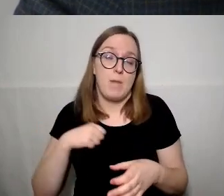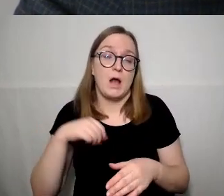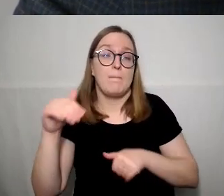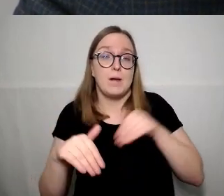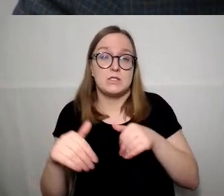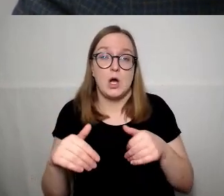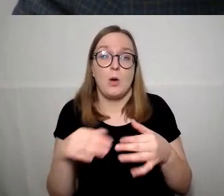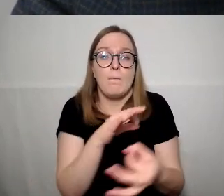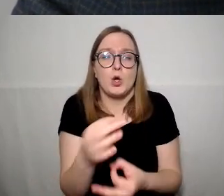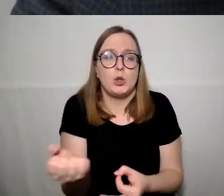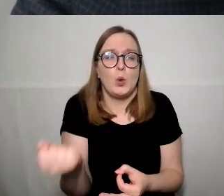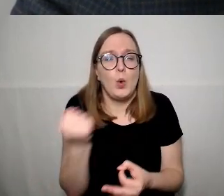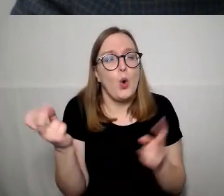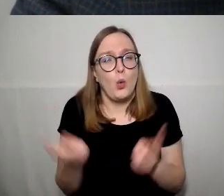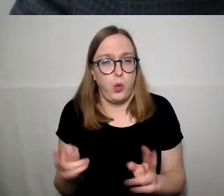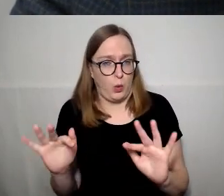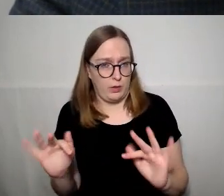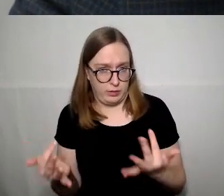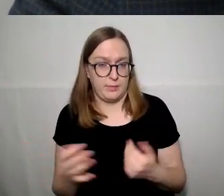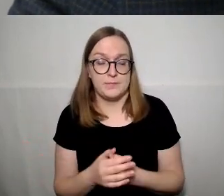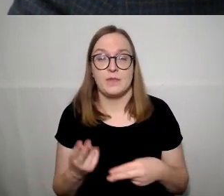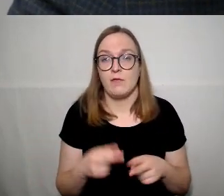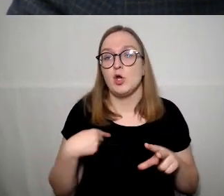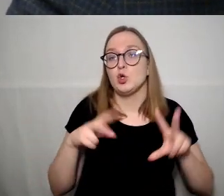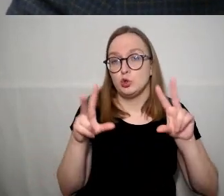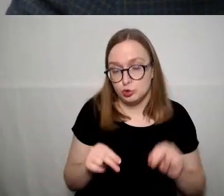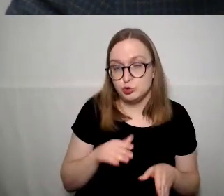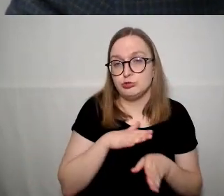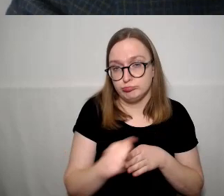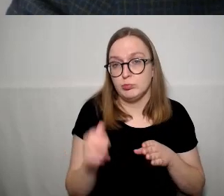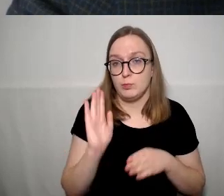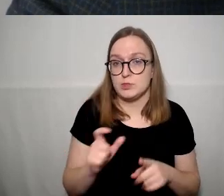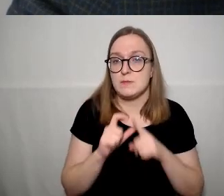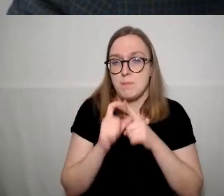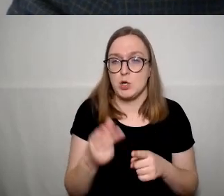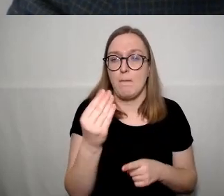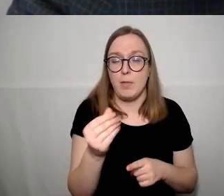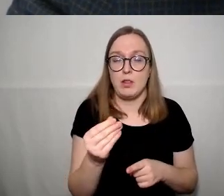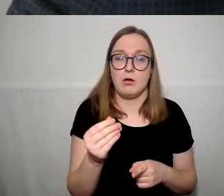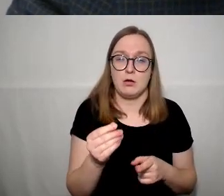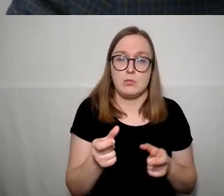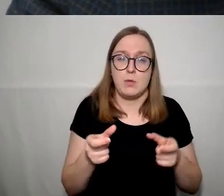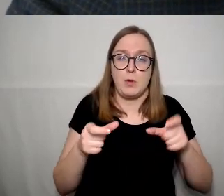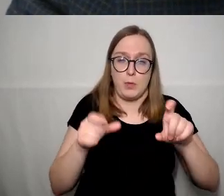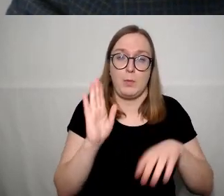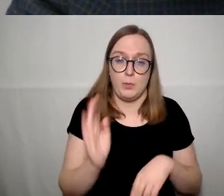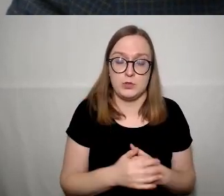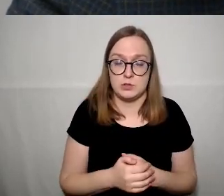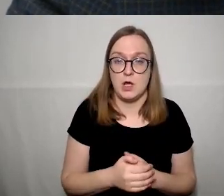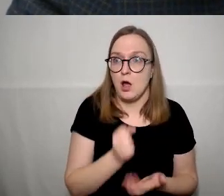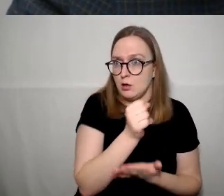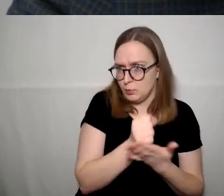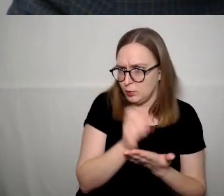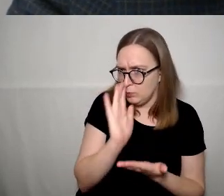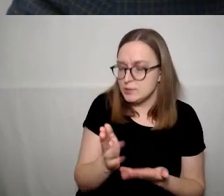reikalingiausias. Tai šitos dalykus tikrai padarysime ir pažadame, kad tai bus suma auganti. Rezervas kažkoks. Taip, tiesiog biudžete numatoma tam tikrą